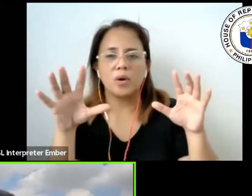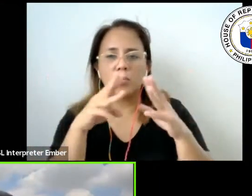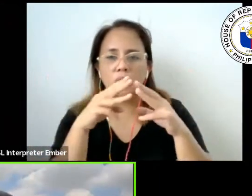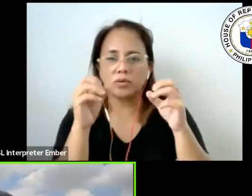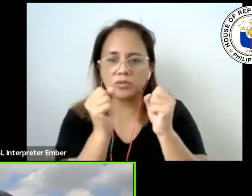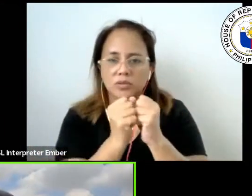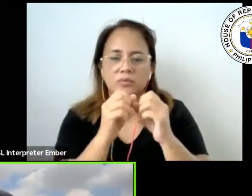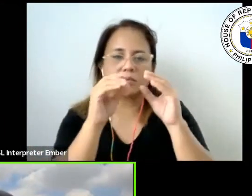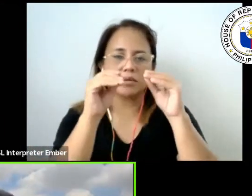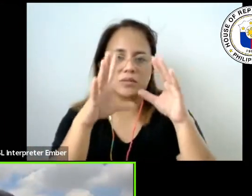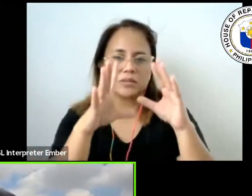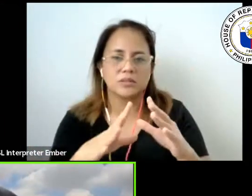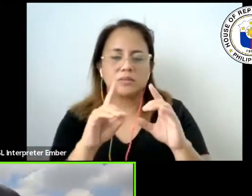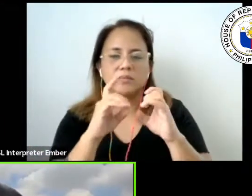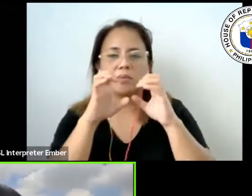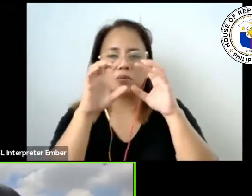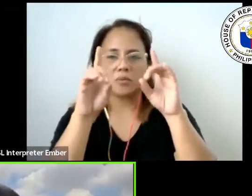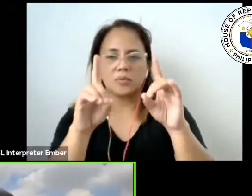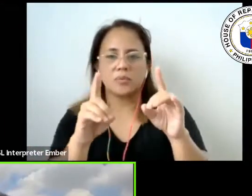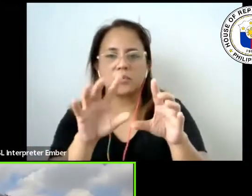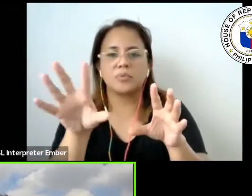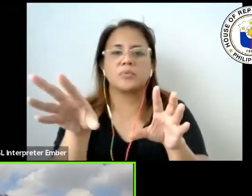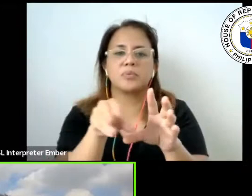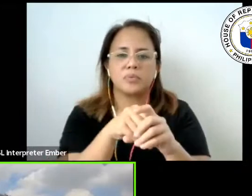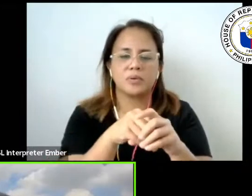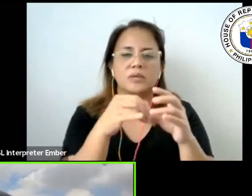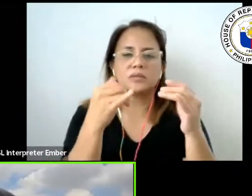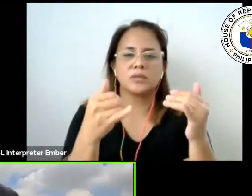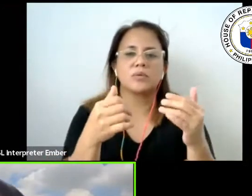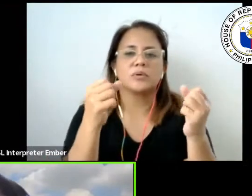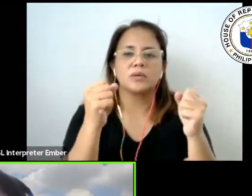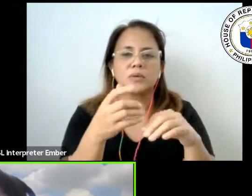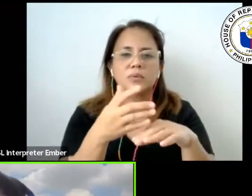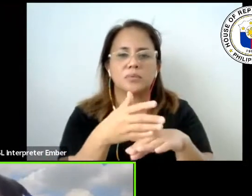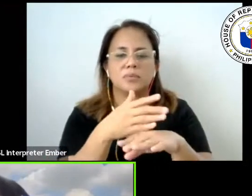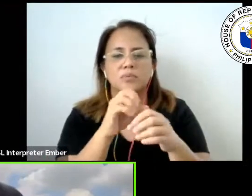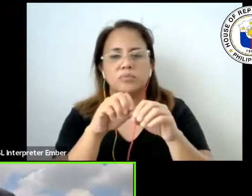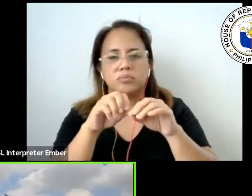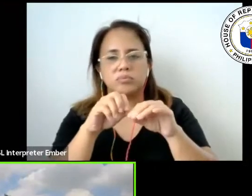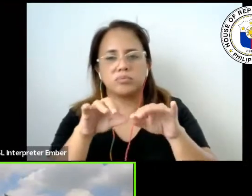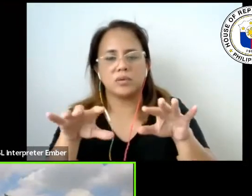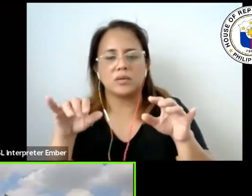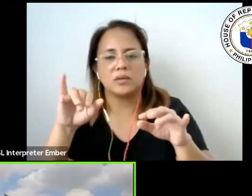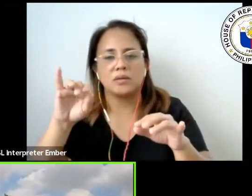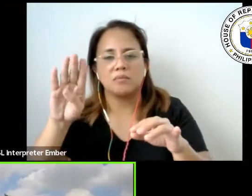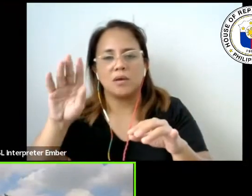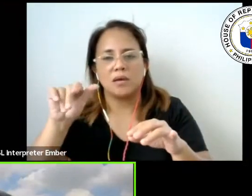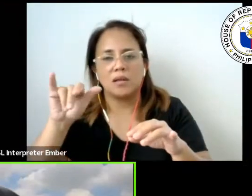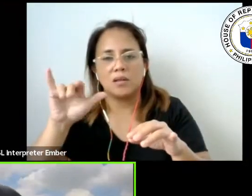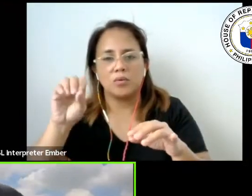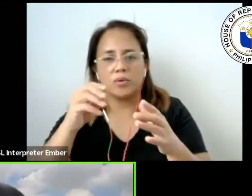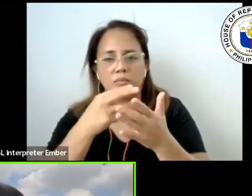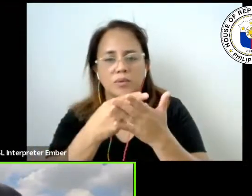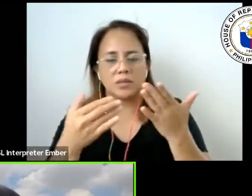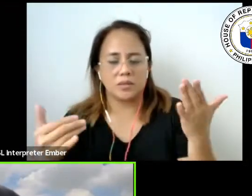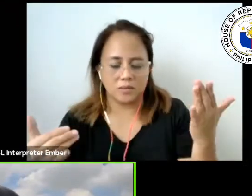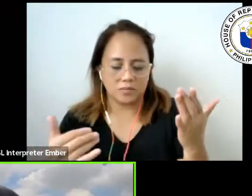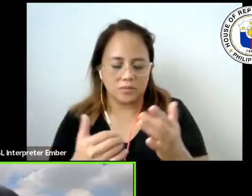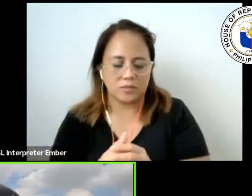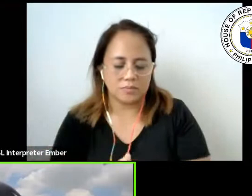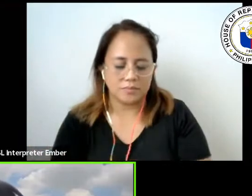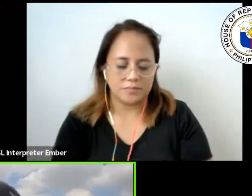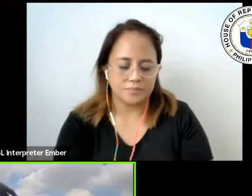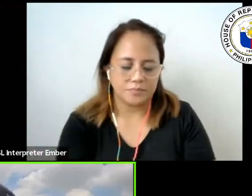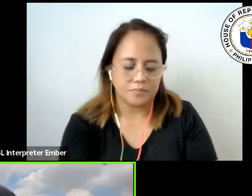workshops ng mga teachers sa DepEd, na isasali sila. Ngayon ay unti-unti nang dumadami ang Ibaloy materials. Sana po